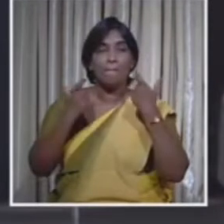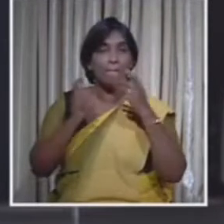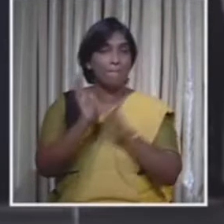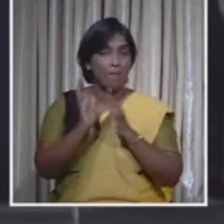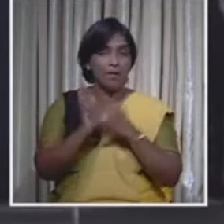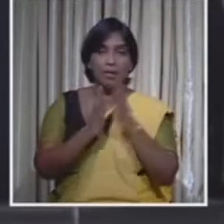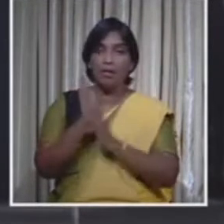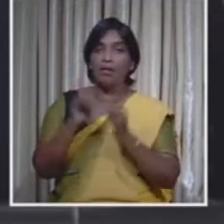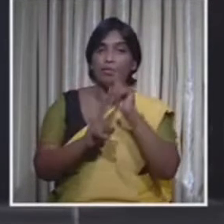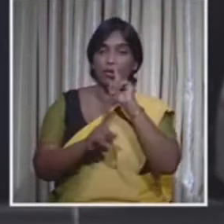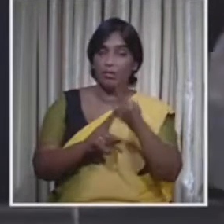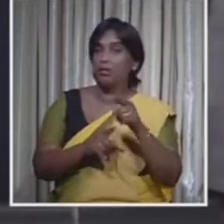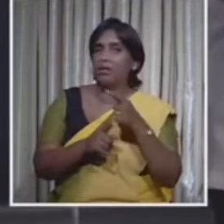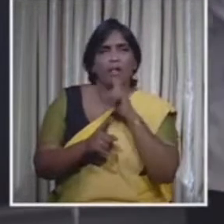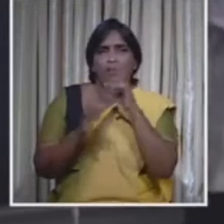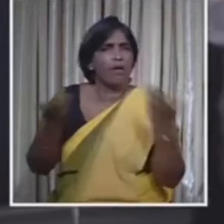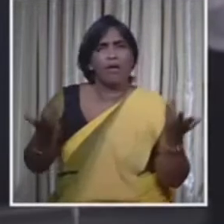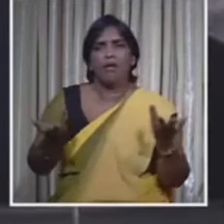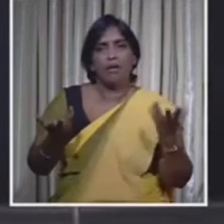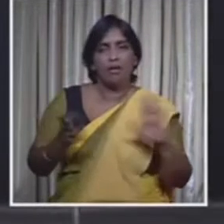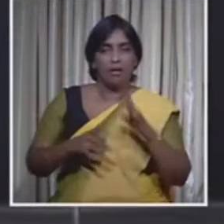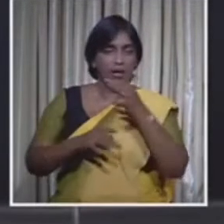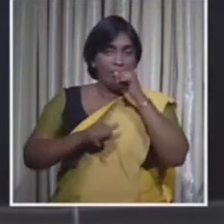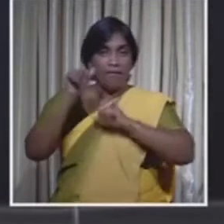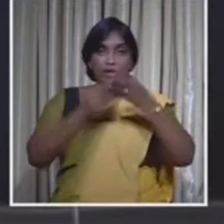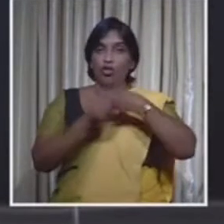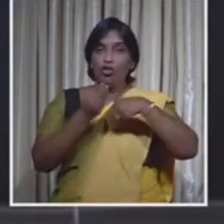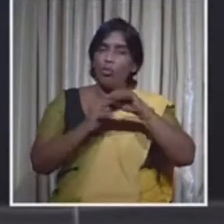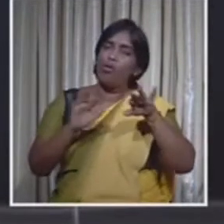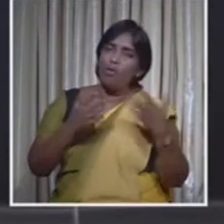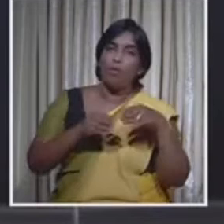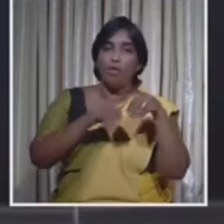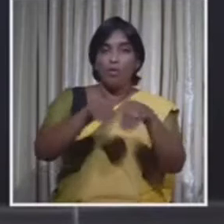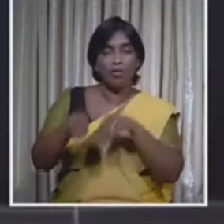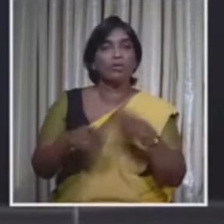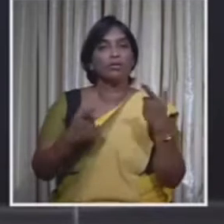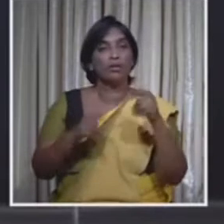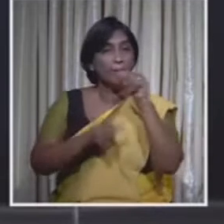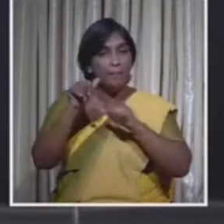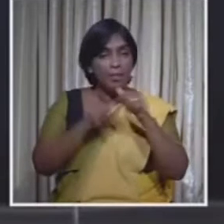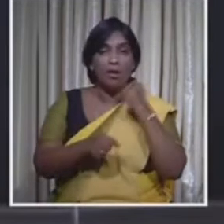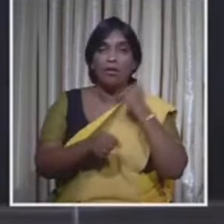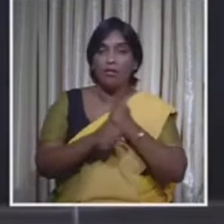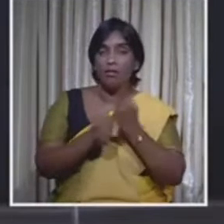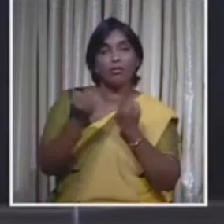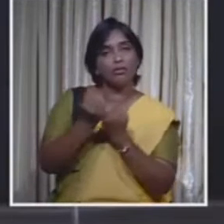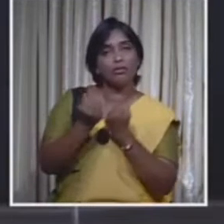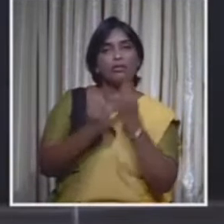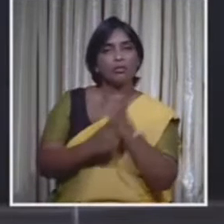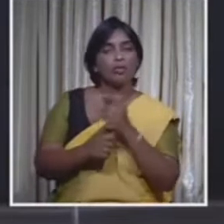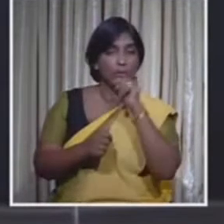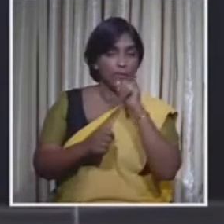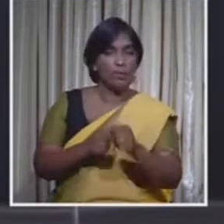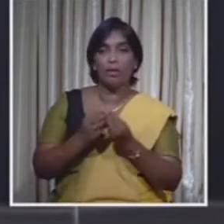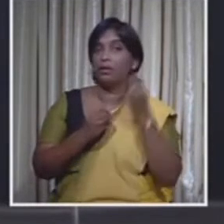අලුත්ගමගේ මැතිතුමා කිව්වා එහෙම එකක් නැහැ කියලා. රසායනික පොහොර හෝ කෘෂි රසායන රජයේ සහනාධාර ලෙස